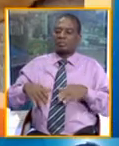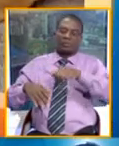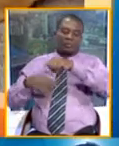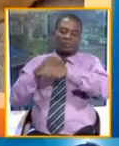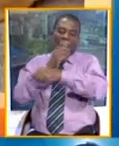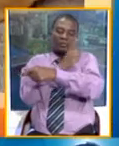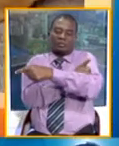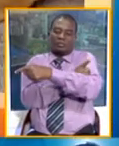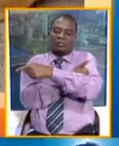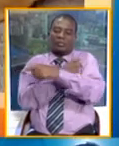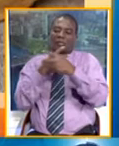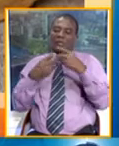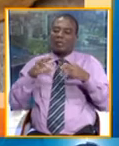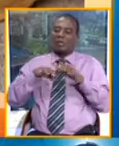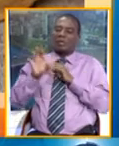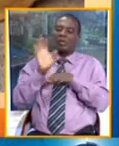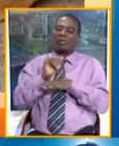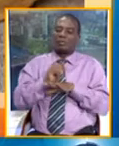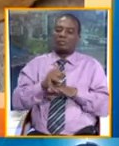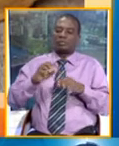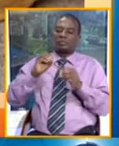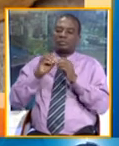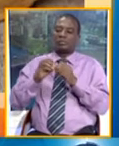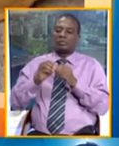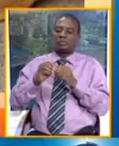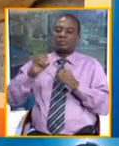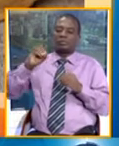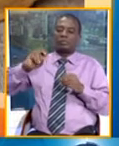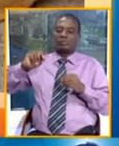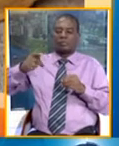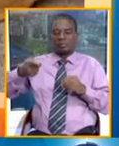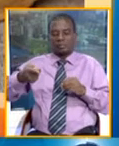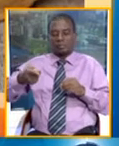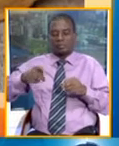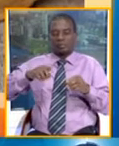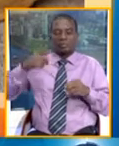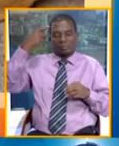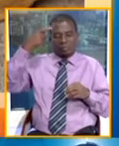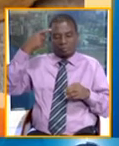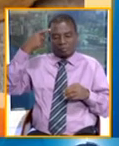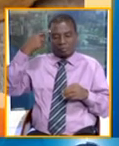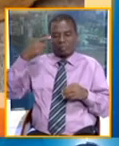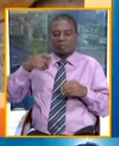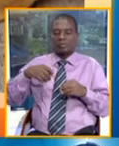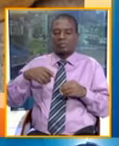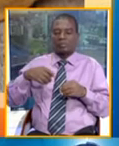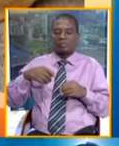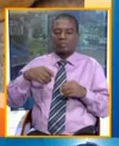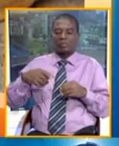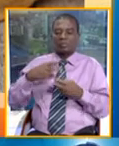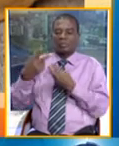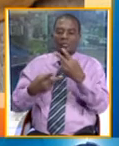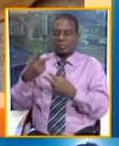en Côte d'Ivoire. L'organisation non gouvernementale Aidons-les a sillonné il y a quelques jours les communes du district